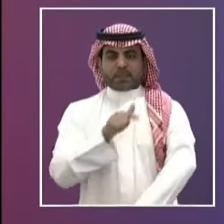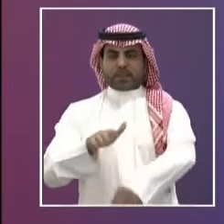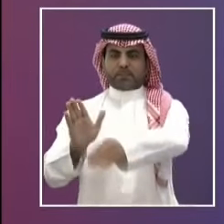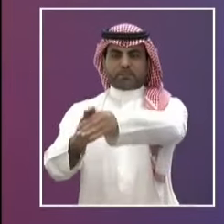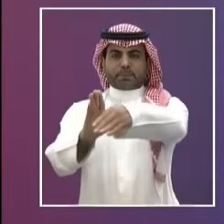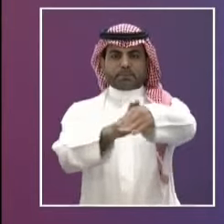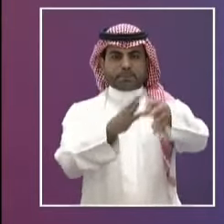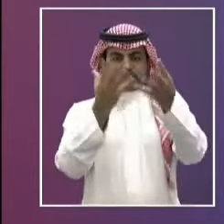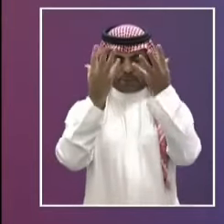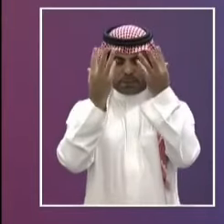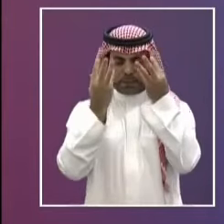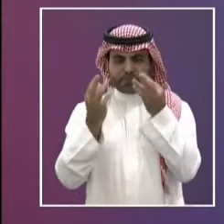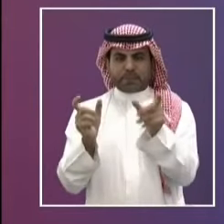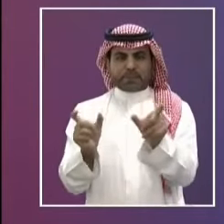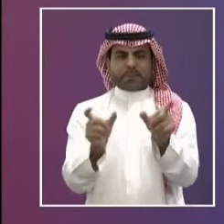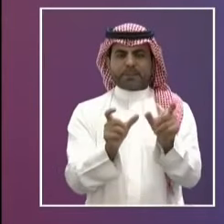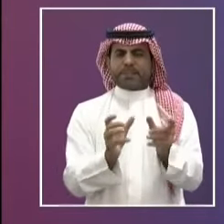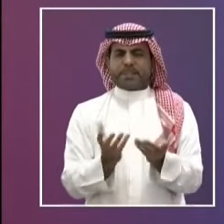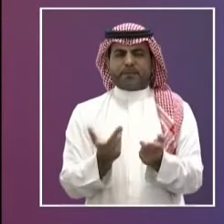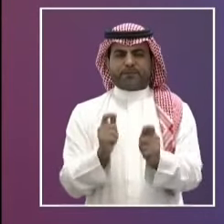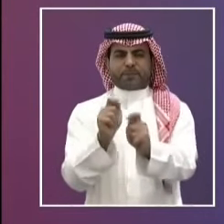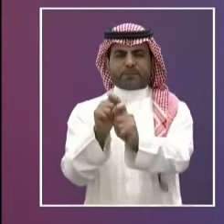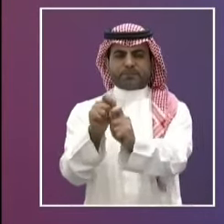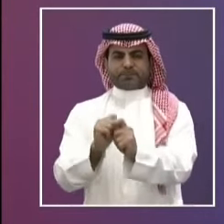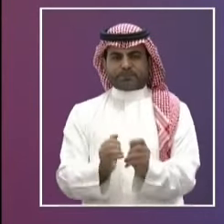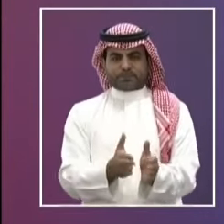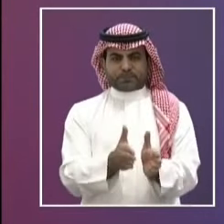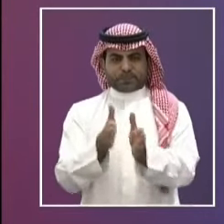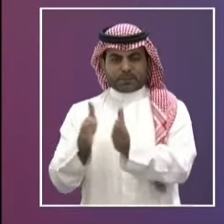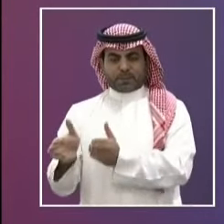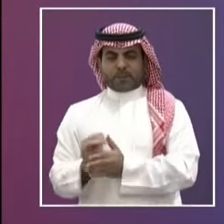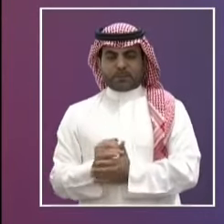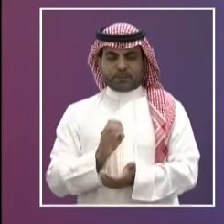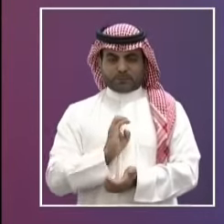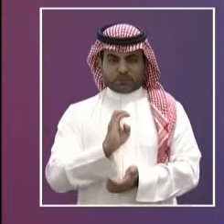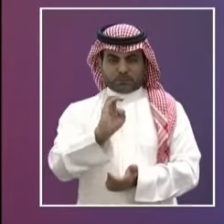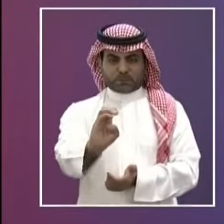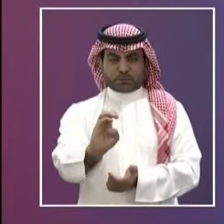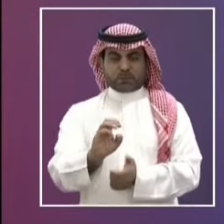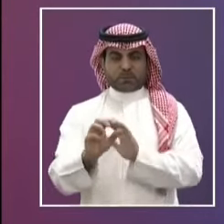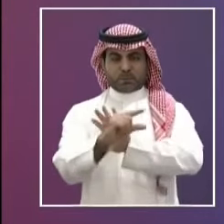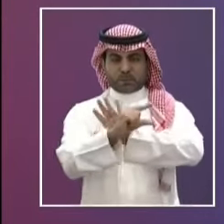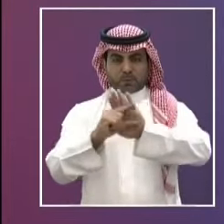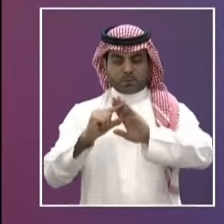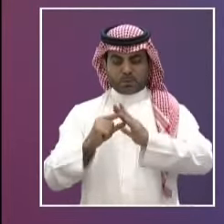من هذا الجانب؟ وشكرا. شكرا لك. طبعا ما يتعلق بمسألة